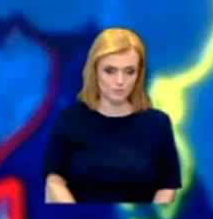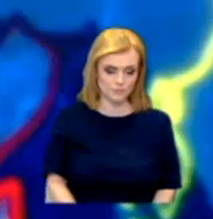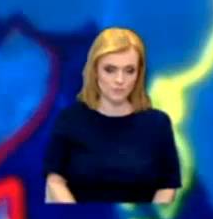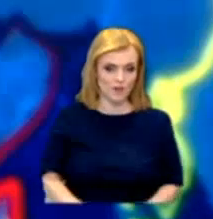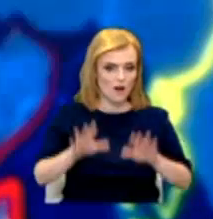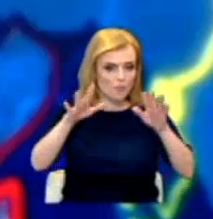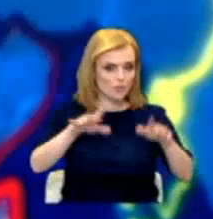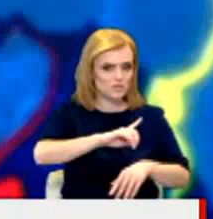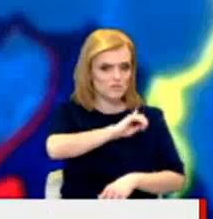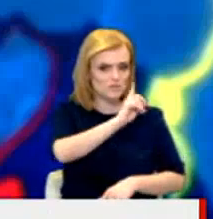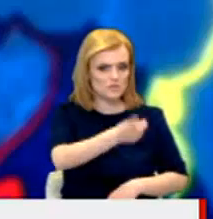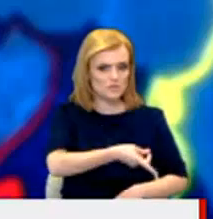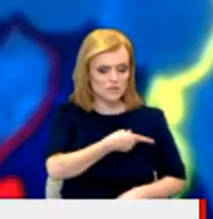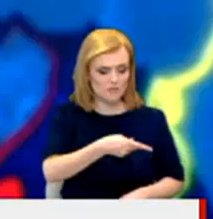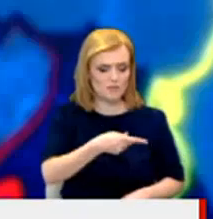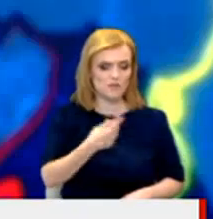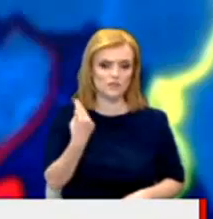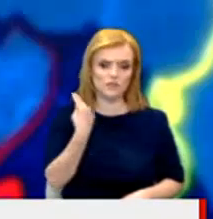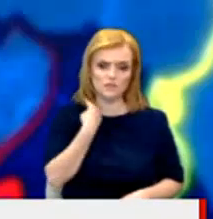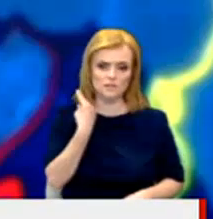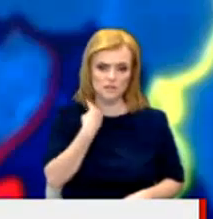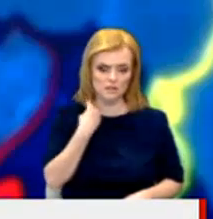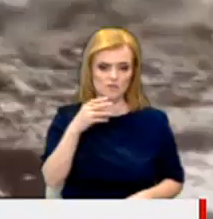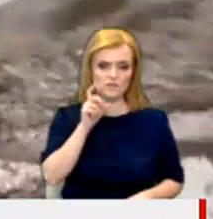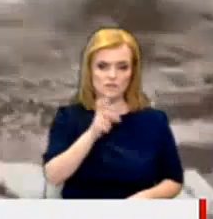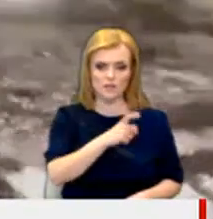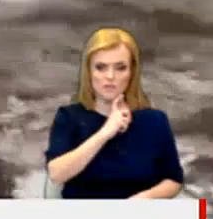Ploi torențiale s-au abătut asupra nordului Angliei.